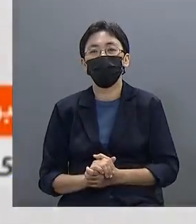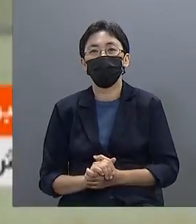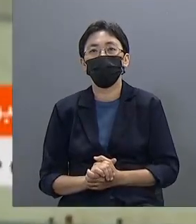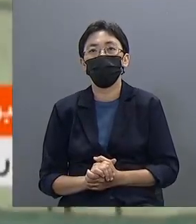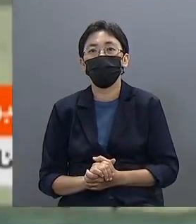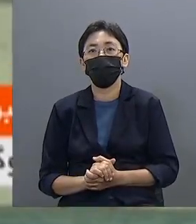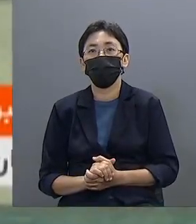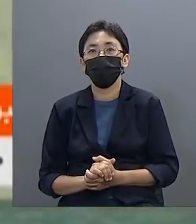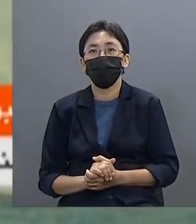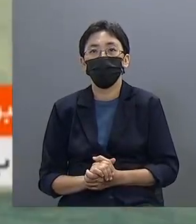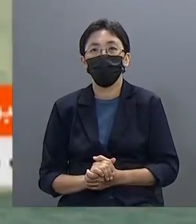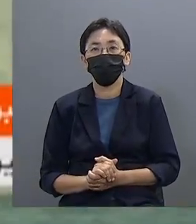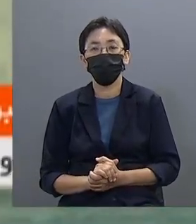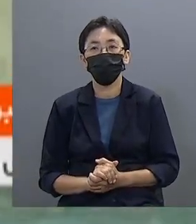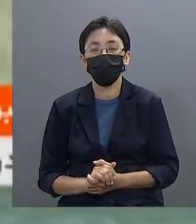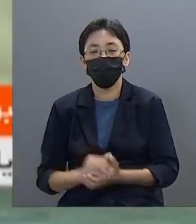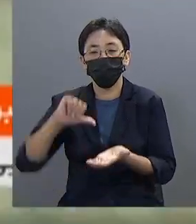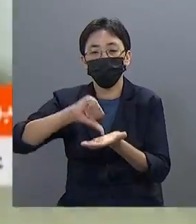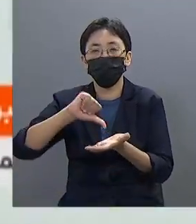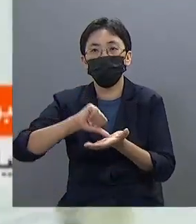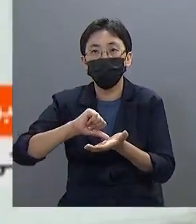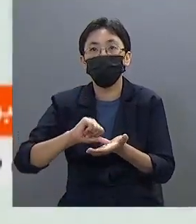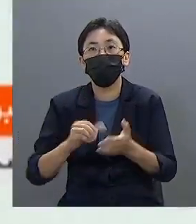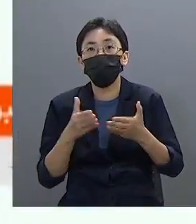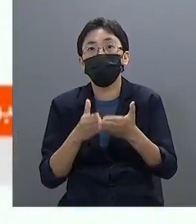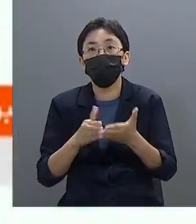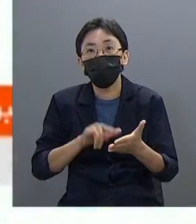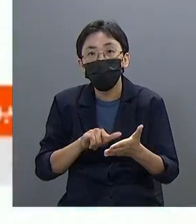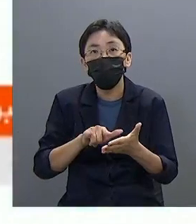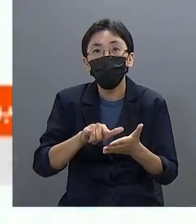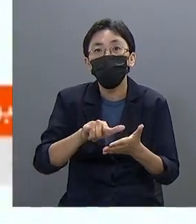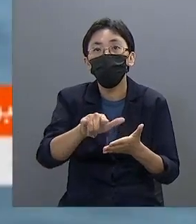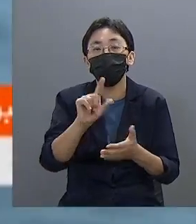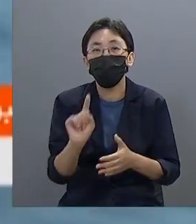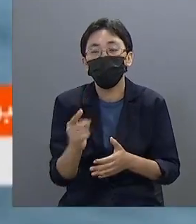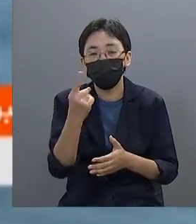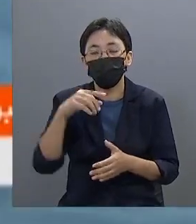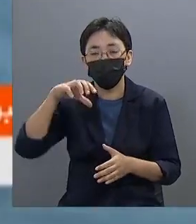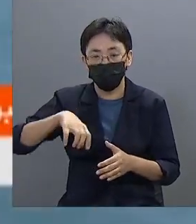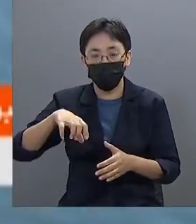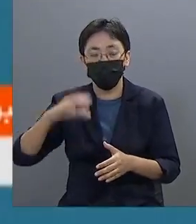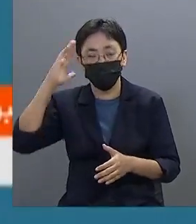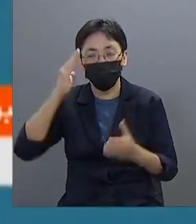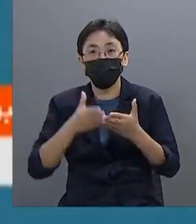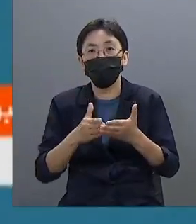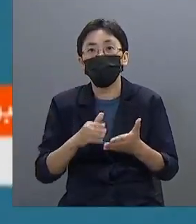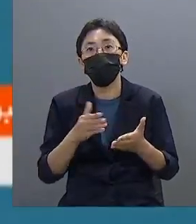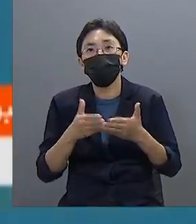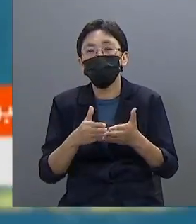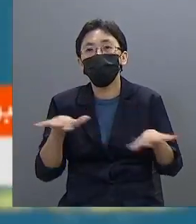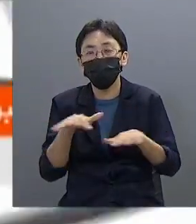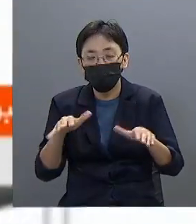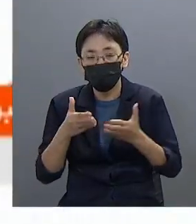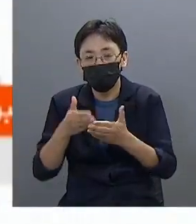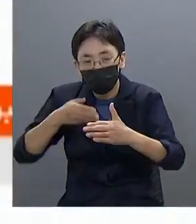อิหร่านเปิดตัวกองเรือบรรทุกโดรนชุดแรกของกองทัพเรือนะคะซึ่งมีทั้งเรือธรรมดาแล้วก็เรือดำน้ำค่ะ